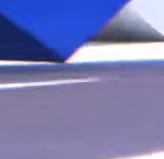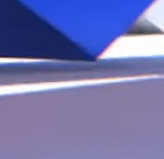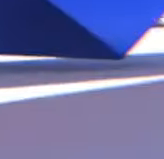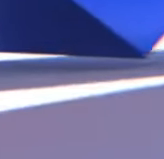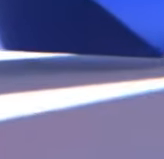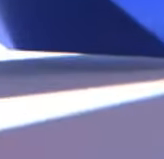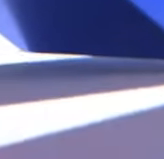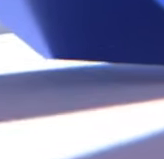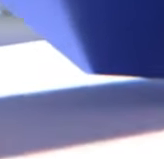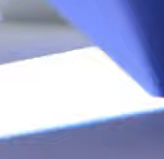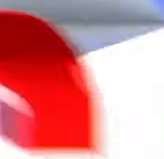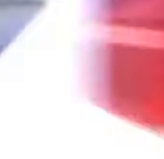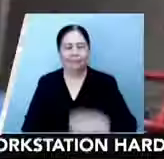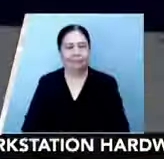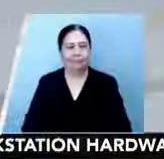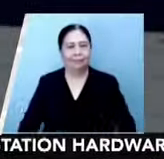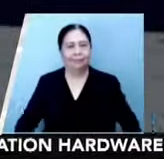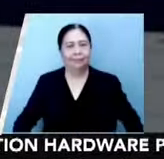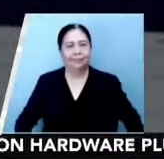Soriano.